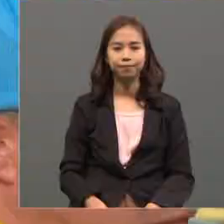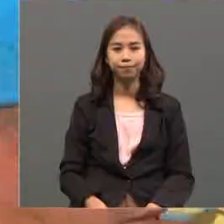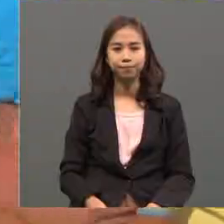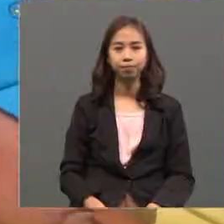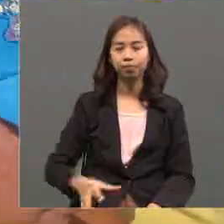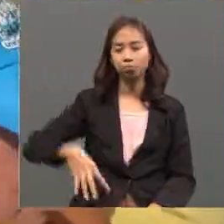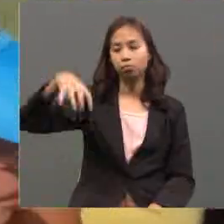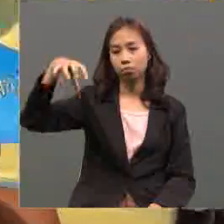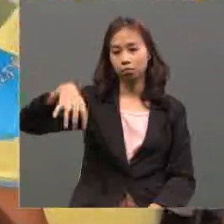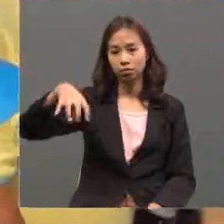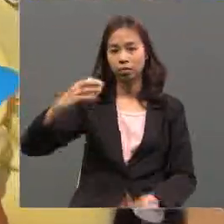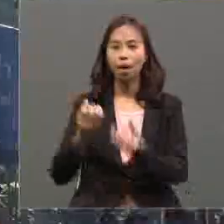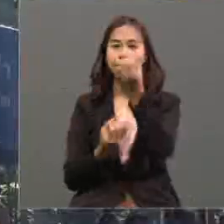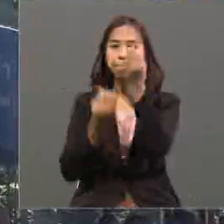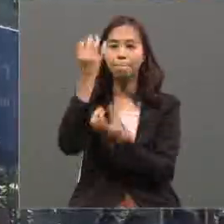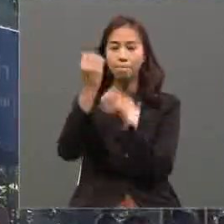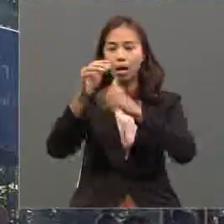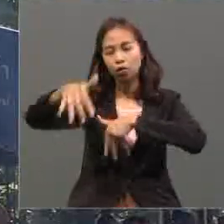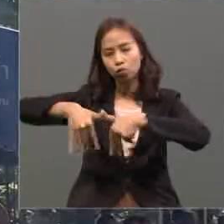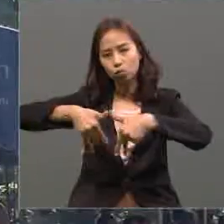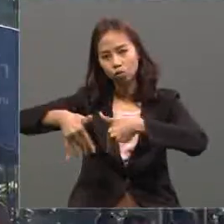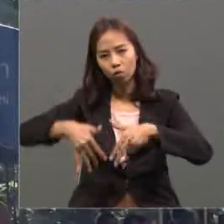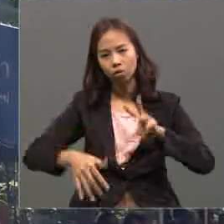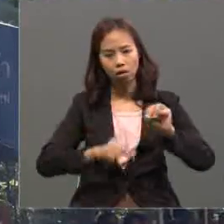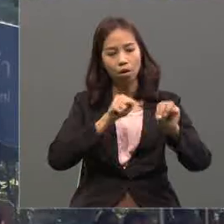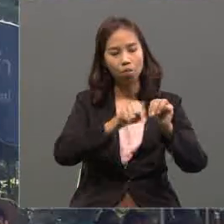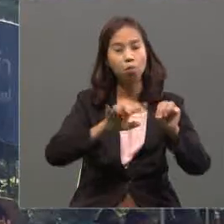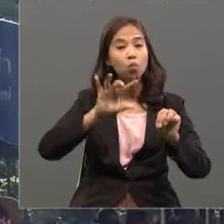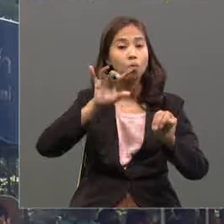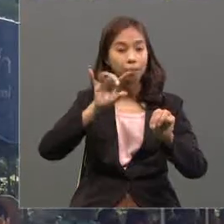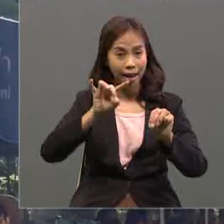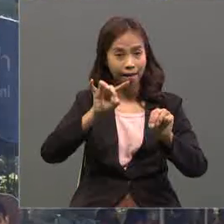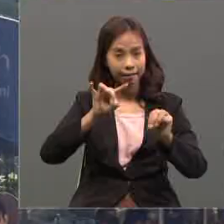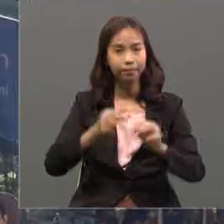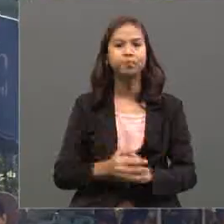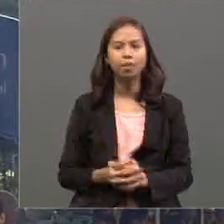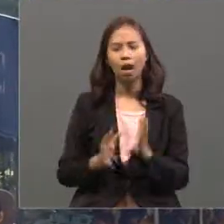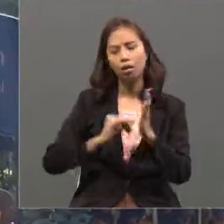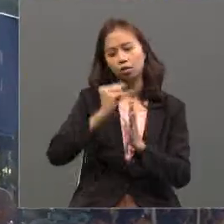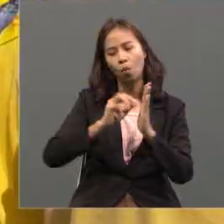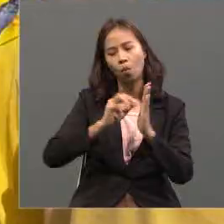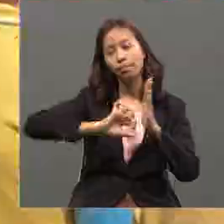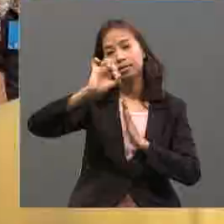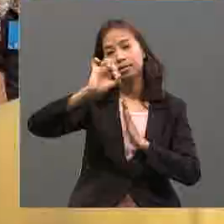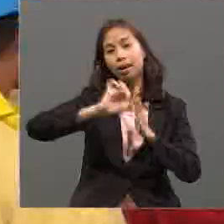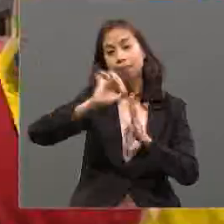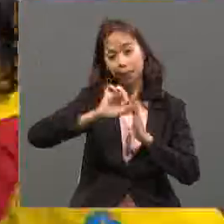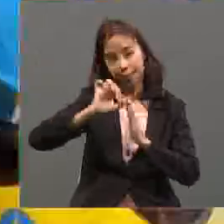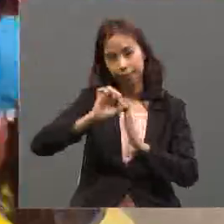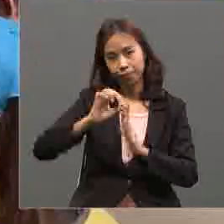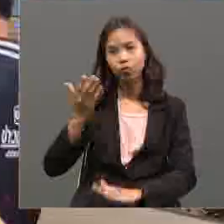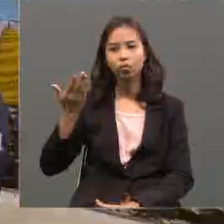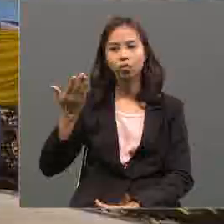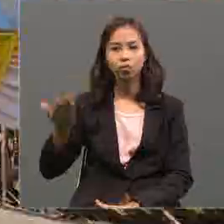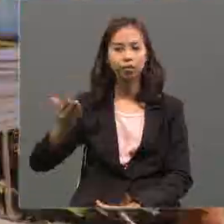ที่บริเวณป่าชุมชนตำบลแม่ขามหมู่ที่ 8บ้านห้วยเดื่อตำบลแม่ข่าอำเภอฝางจังหวัดเชียงใหม่ว่าที่ร้อยตรี